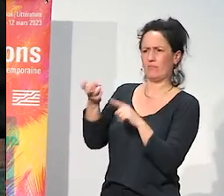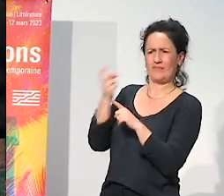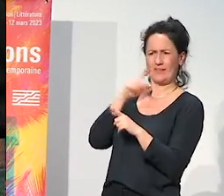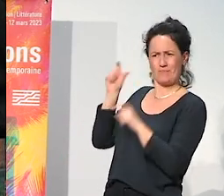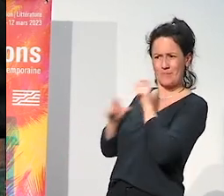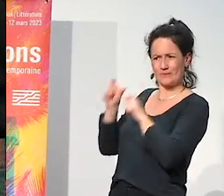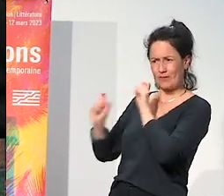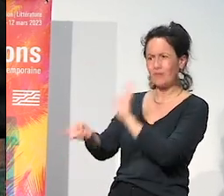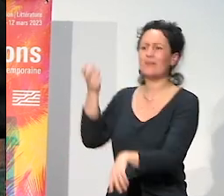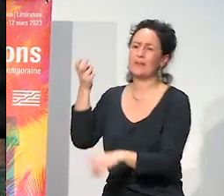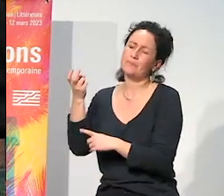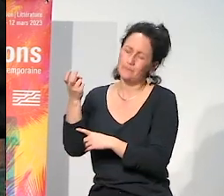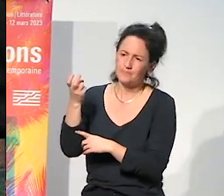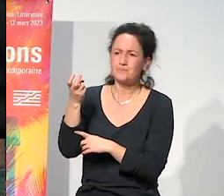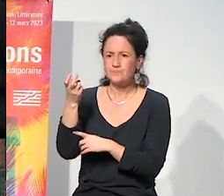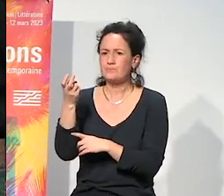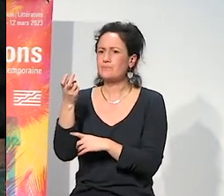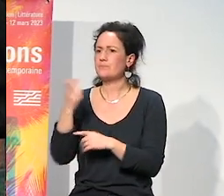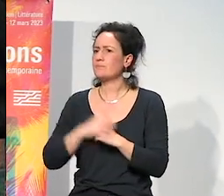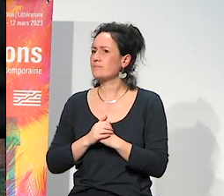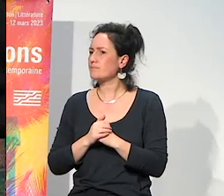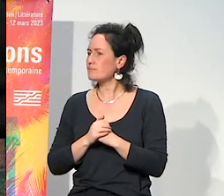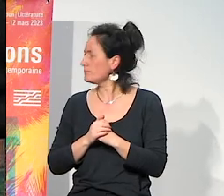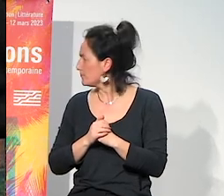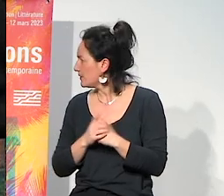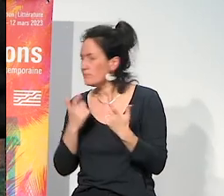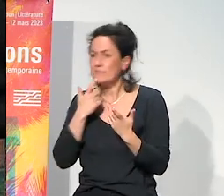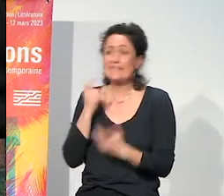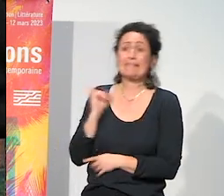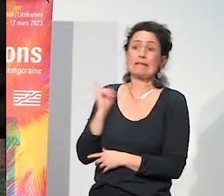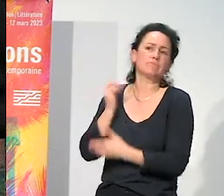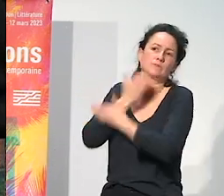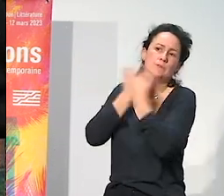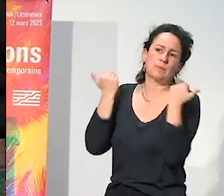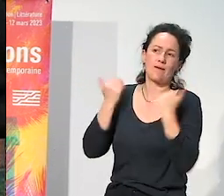terminée, c'est un peu comme on sait pas qui. Par qui, ouais, on sait pas qui.